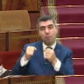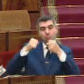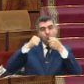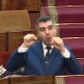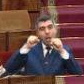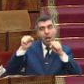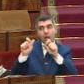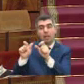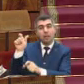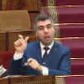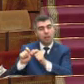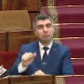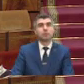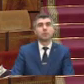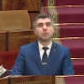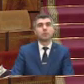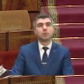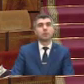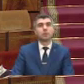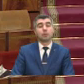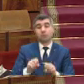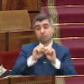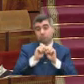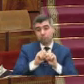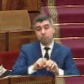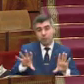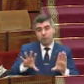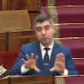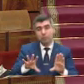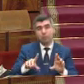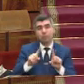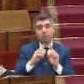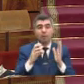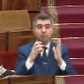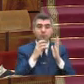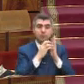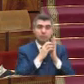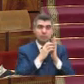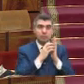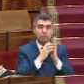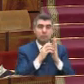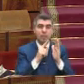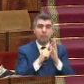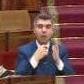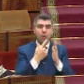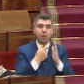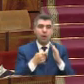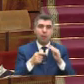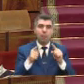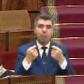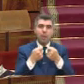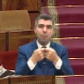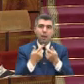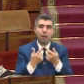نقترح عليكم السيد الوزير تعميم العداد الدفع المسبق مع